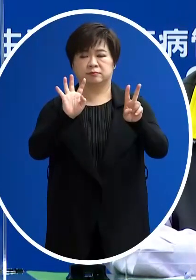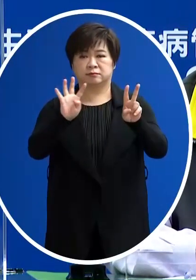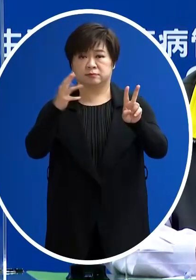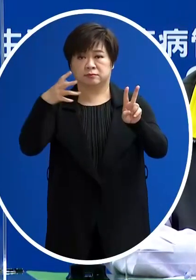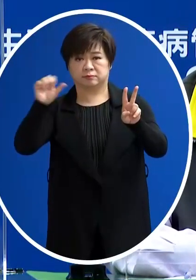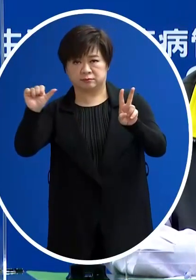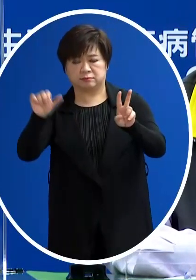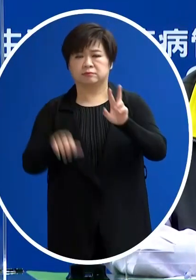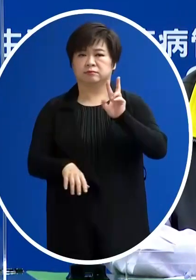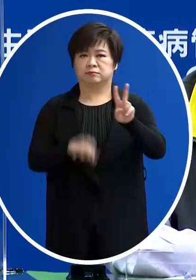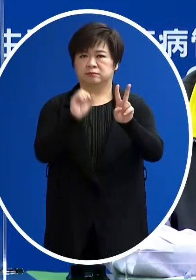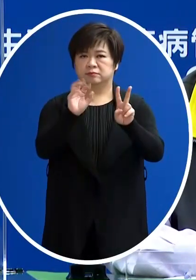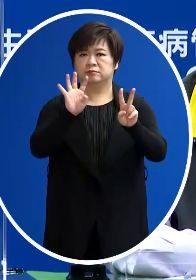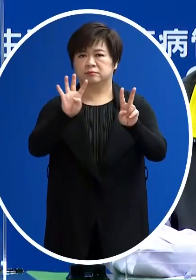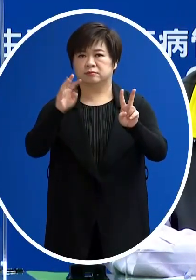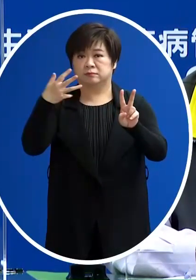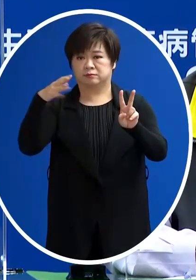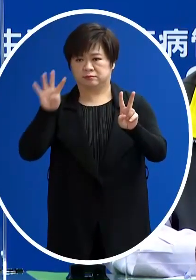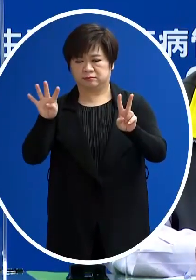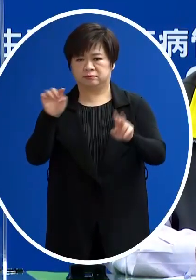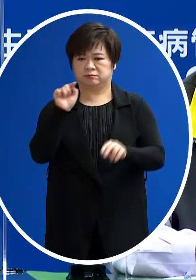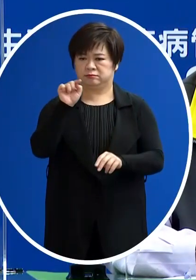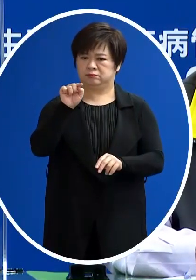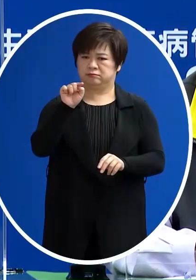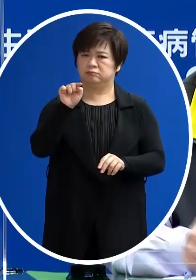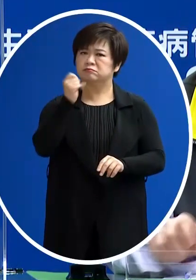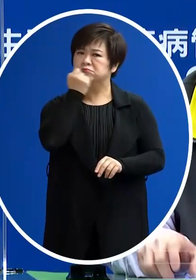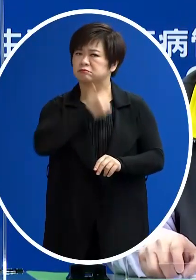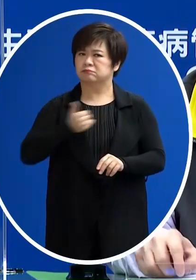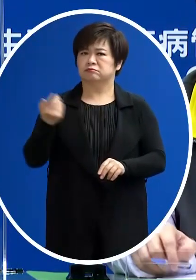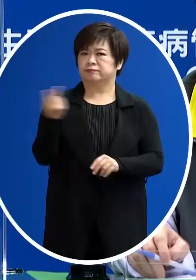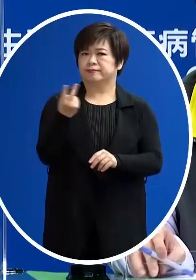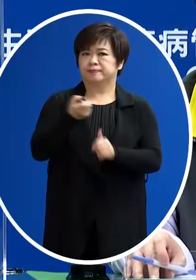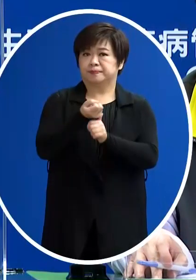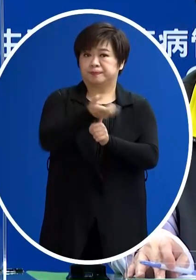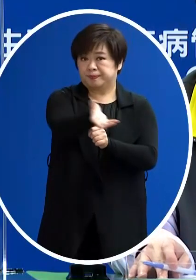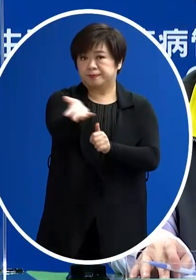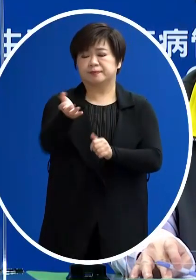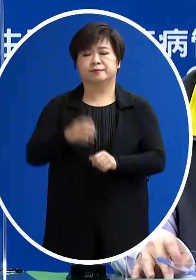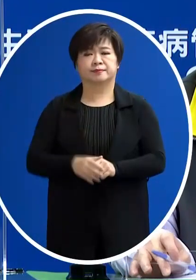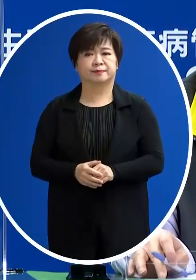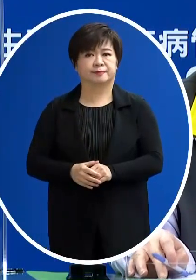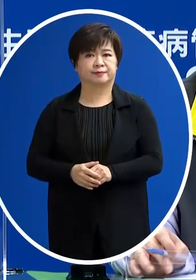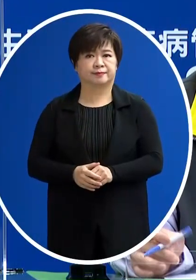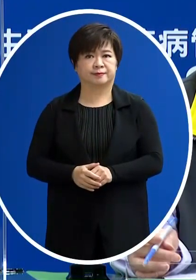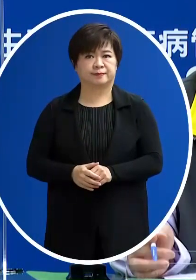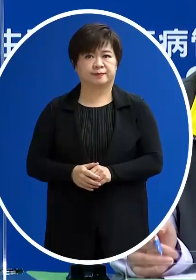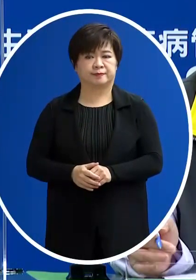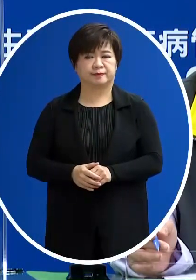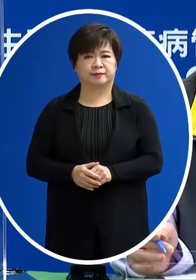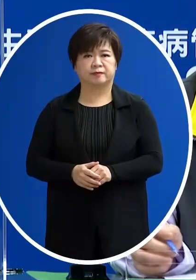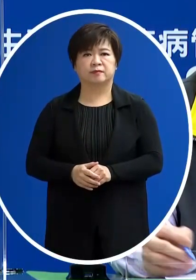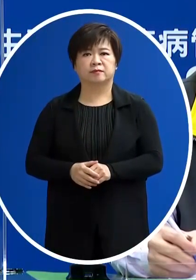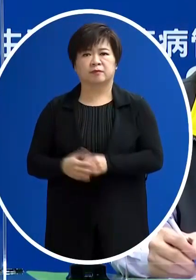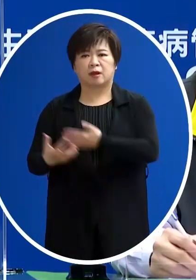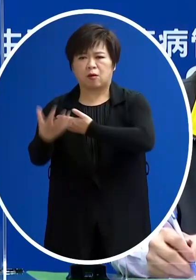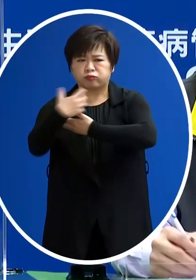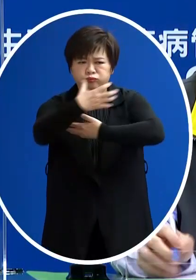者20484相对的可能性是比较高。那因为它这个框列的非常